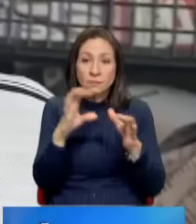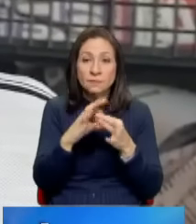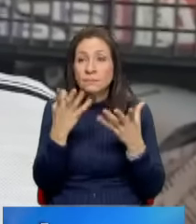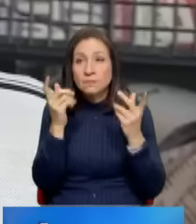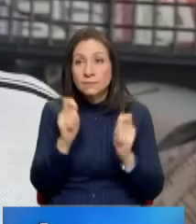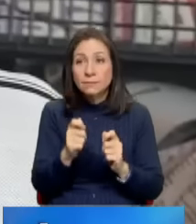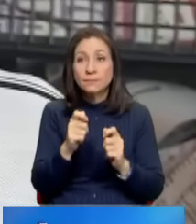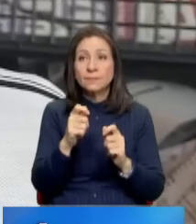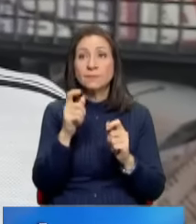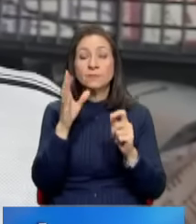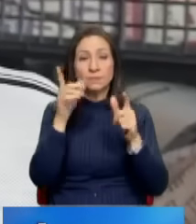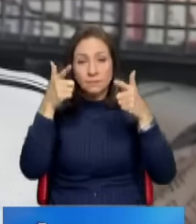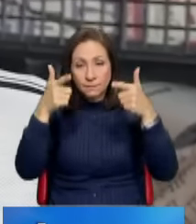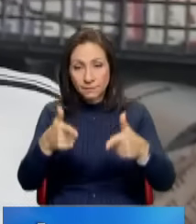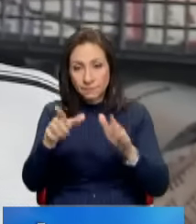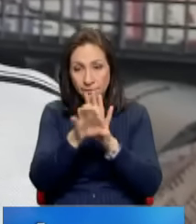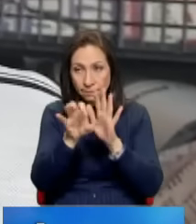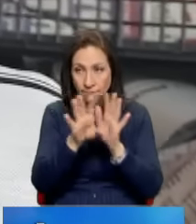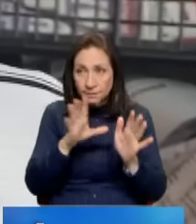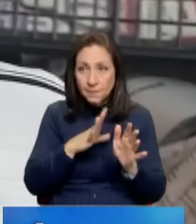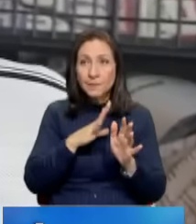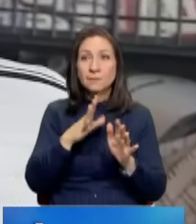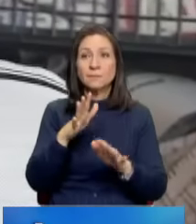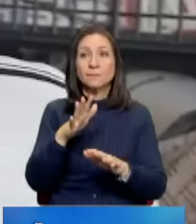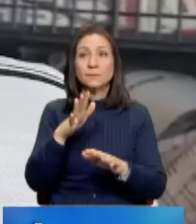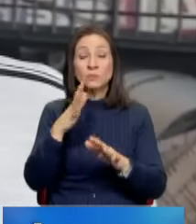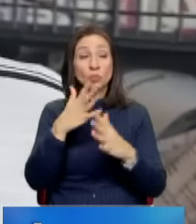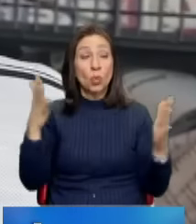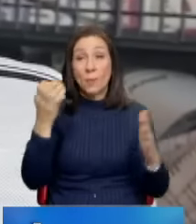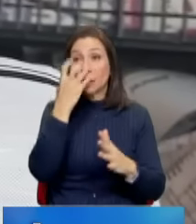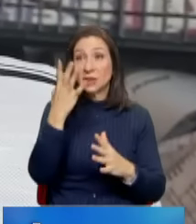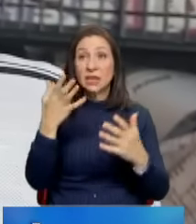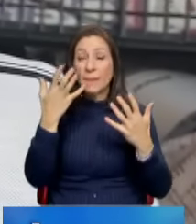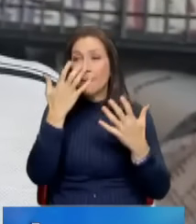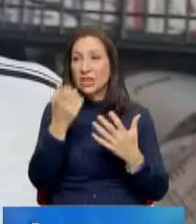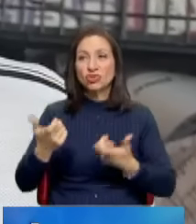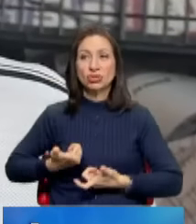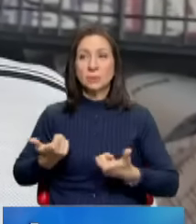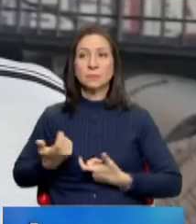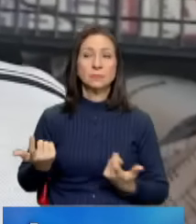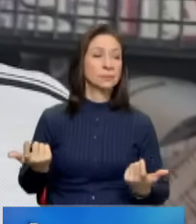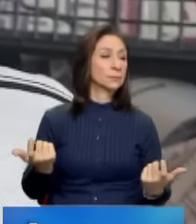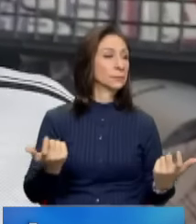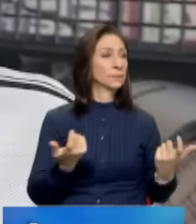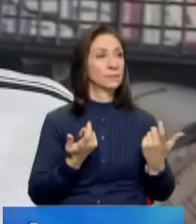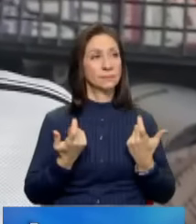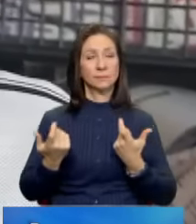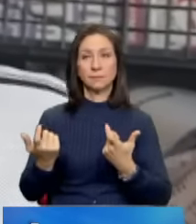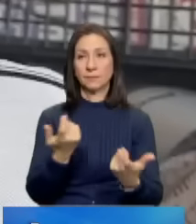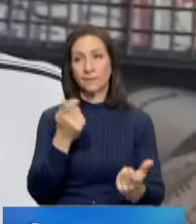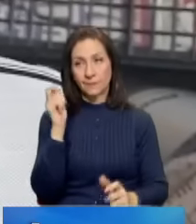yaptık? Fotokapan kurduk, kamera kayıtları aldık. Ve bazı büyük bahçelerde de adam gece mesela belli saatlerde